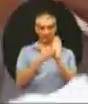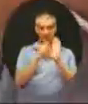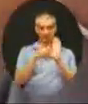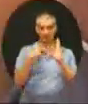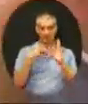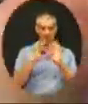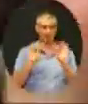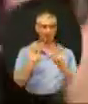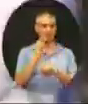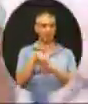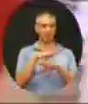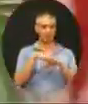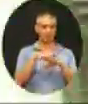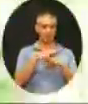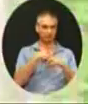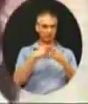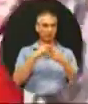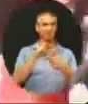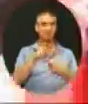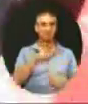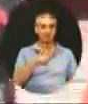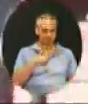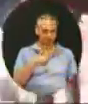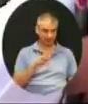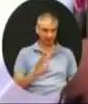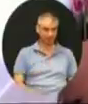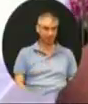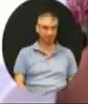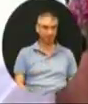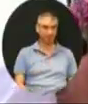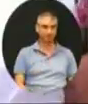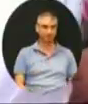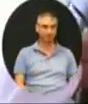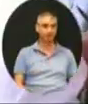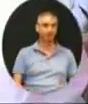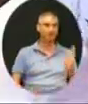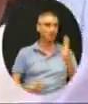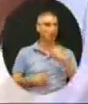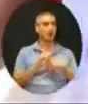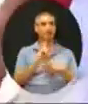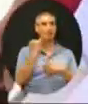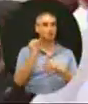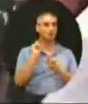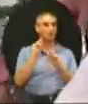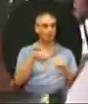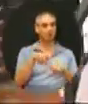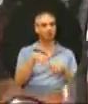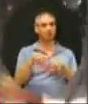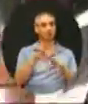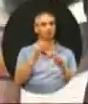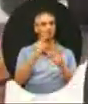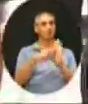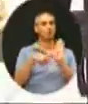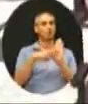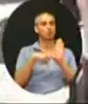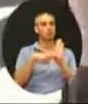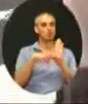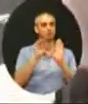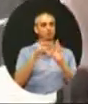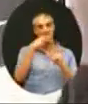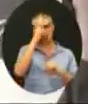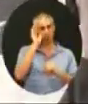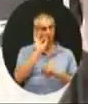בתחילת הקריירה שלי כחבר כנסת רוב מי שהיו היום במצד צעדו עם תמונות של